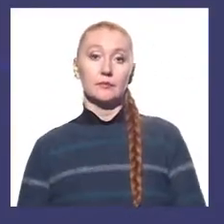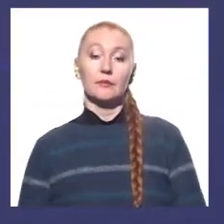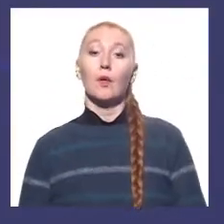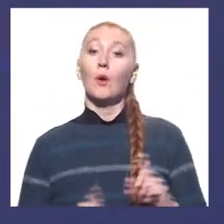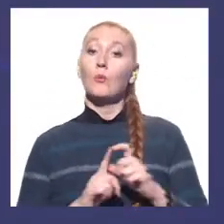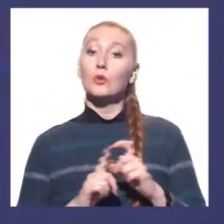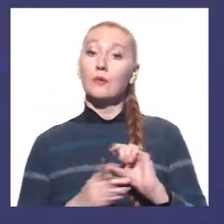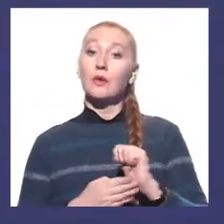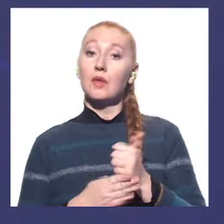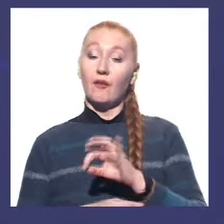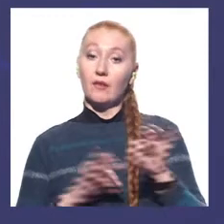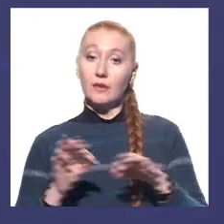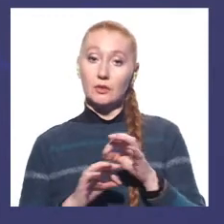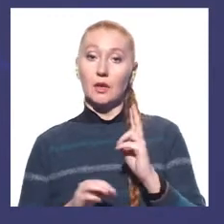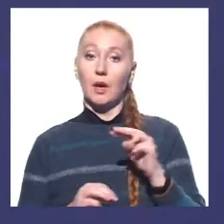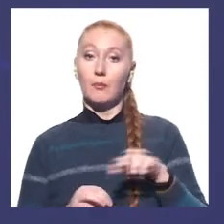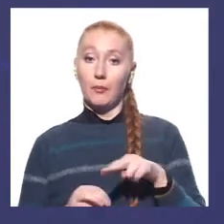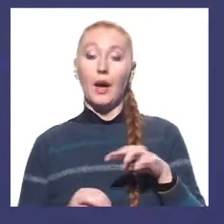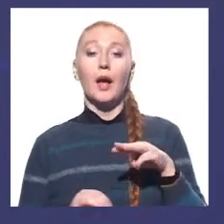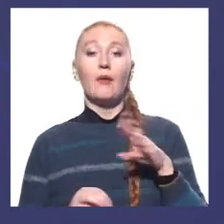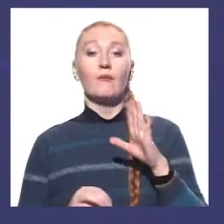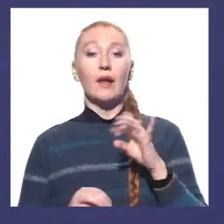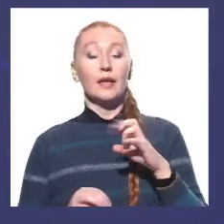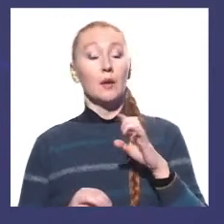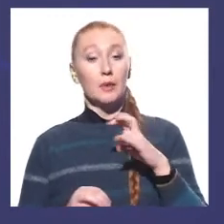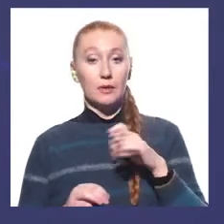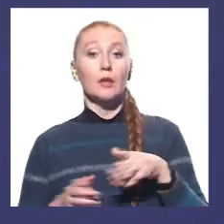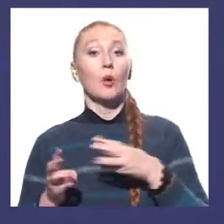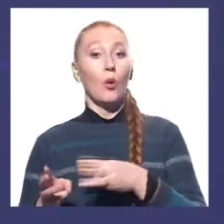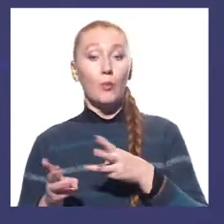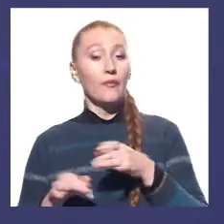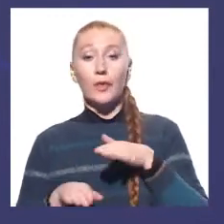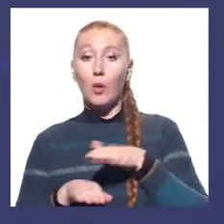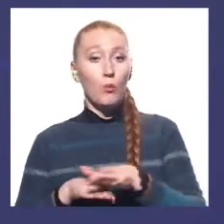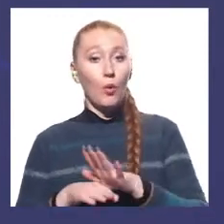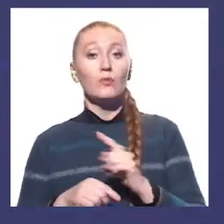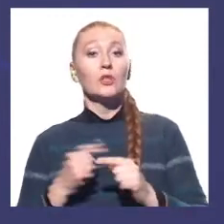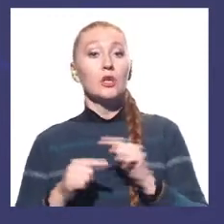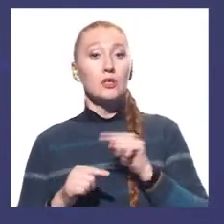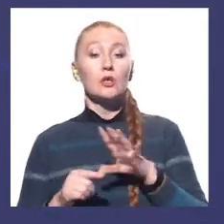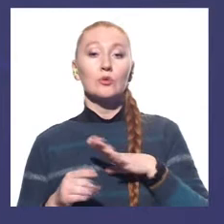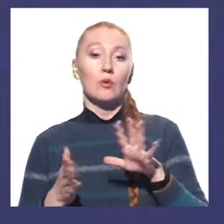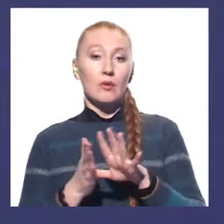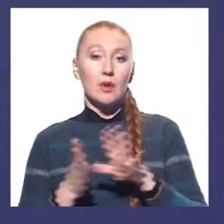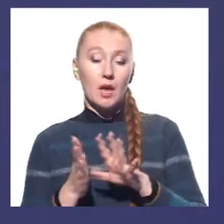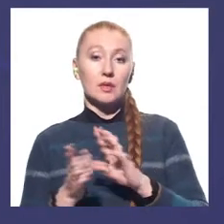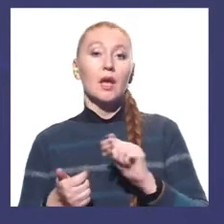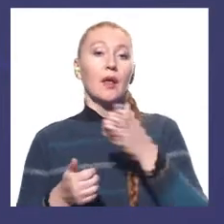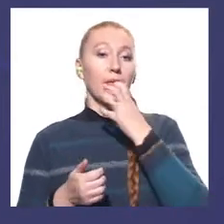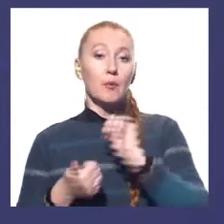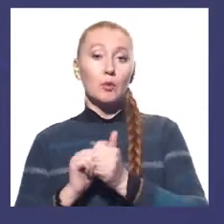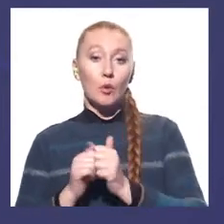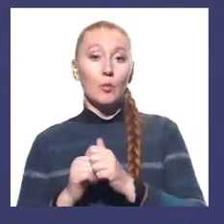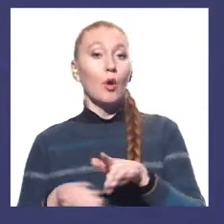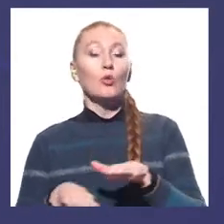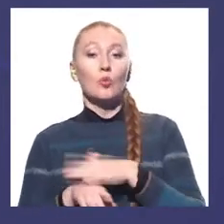За словами головного інженера КП «Теплоенерго» Валерія Білана, опалення працює не на повну через те, що забився теплообмінник, який довгий